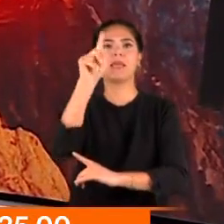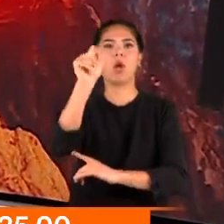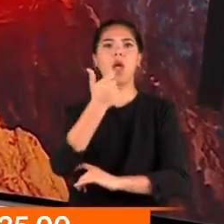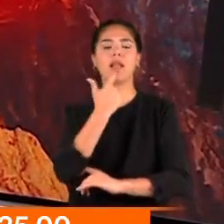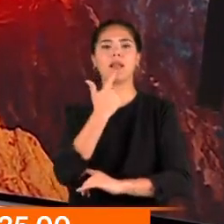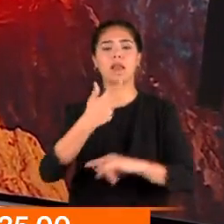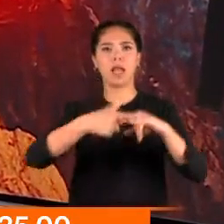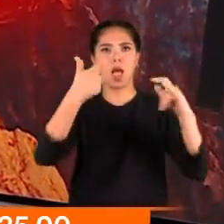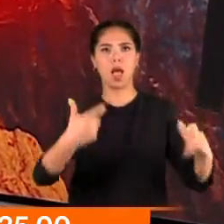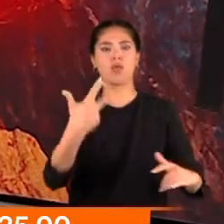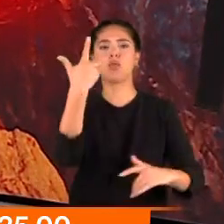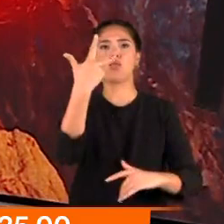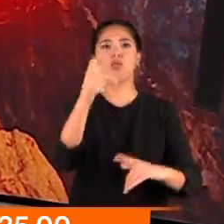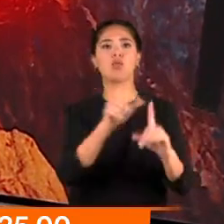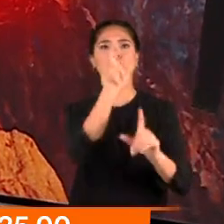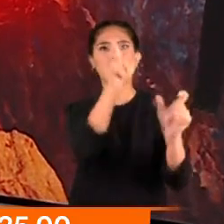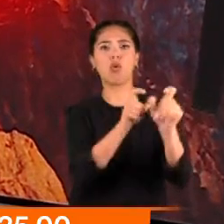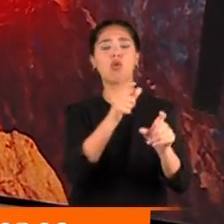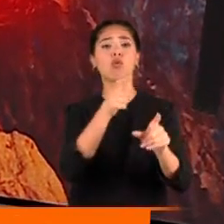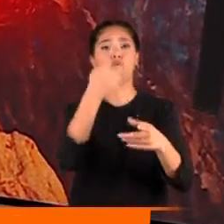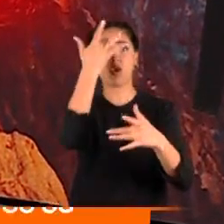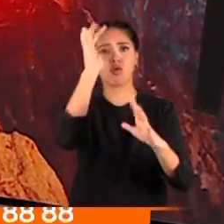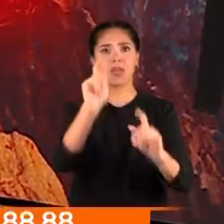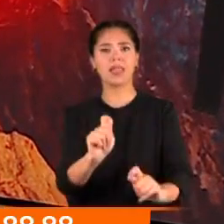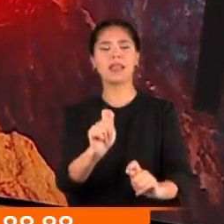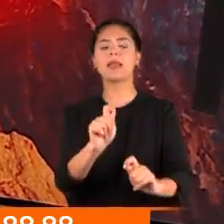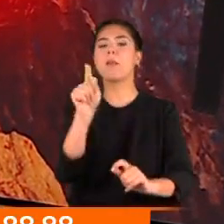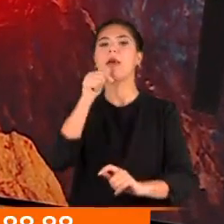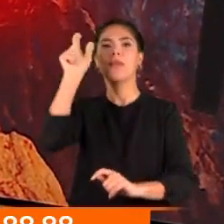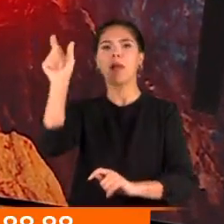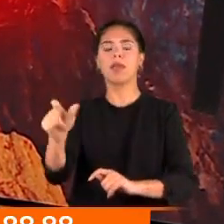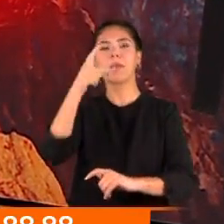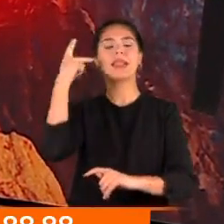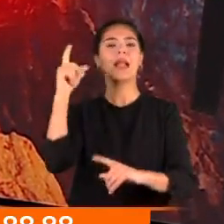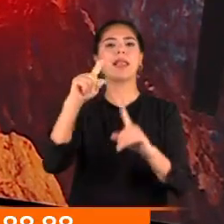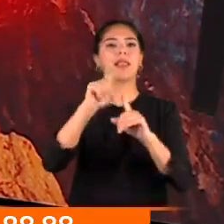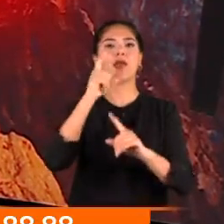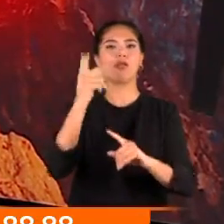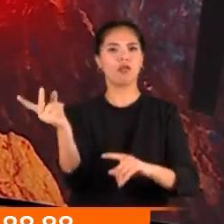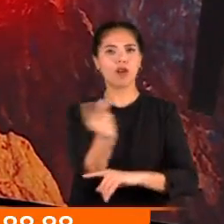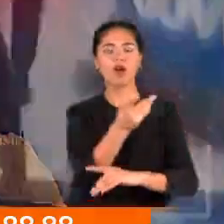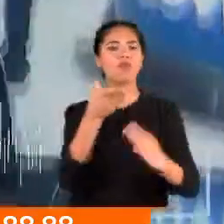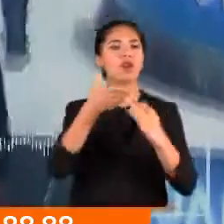yılında Hakkari'de 3 korucuyu şehit eden saldırganın sahte kimlikle kaçma girişimi bakın nasıl bitti.